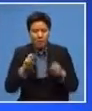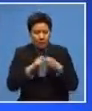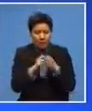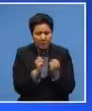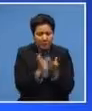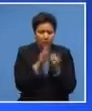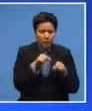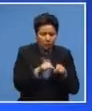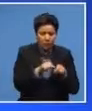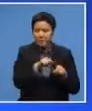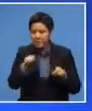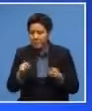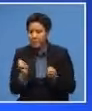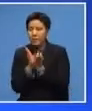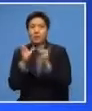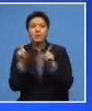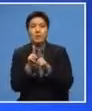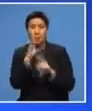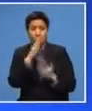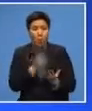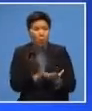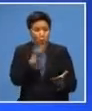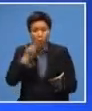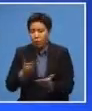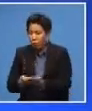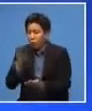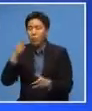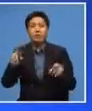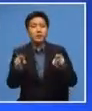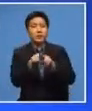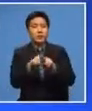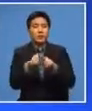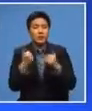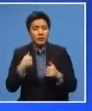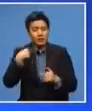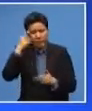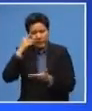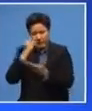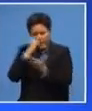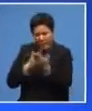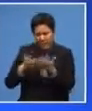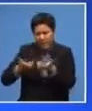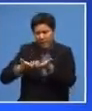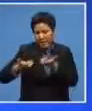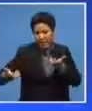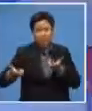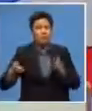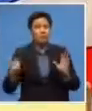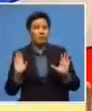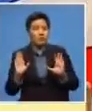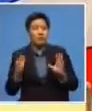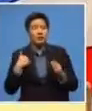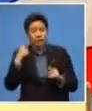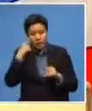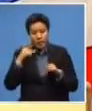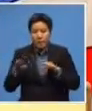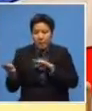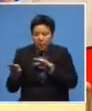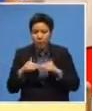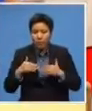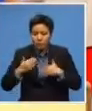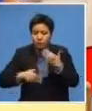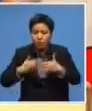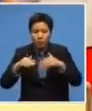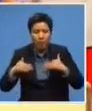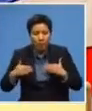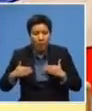ประเทศก็เสียหายไปด้วยถ้าประเทศใดมั่งคั่งอีกประเทศก็มั่งคั่งไปด้วยแล้วทำไมเราจะต้องแบ่งแยกกันให้มันมากมายนักล่ะครับทำไมเราไม่เดินไปด้วยกันถ้